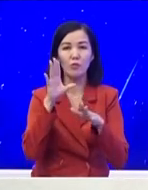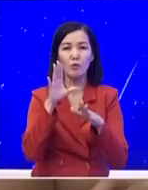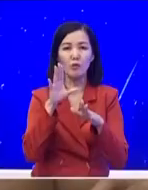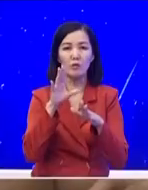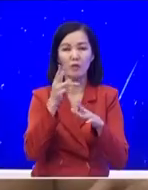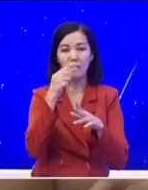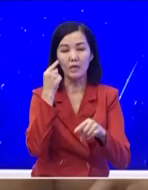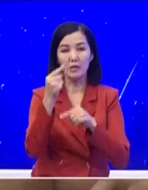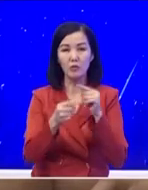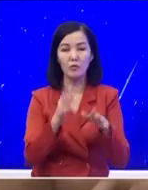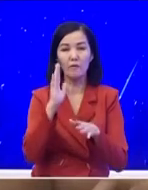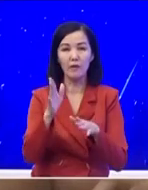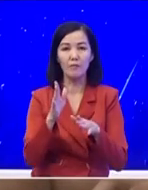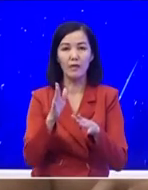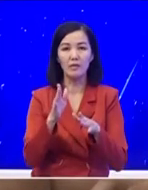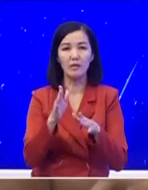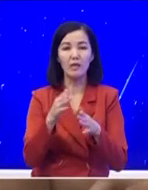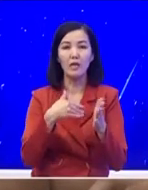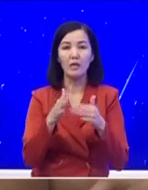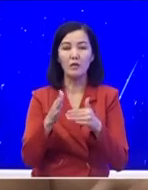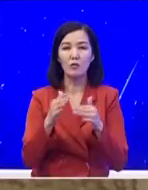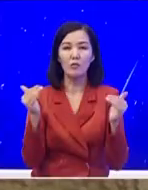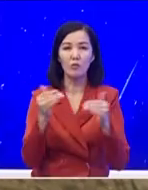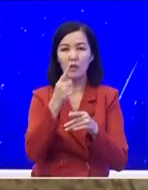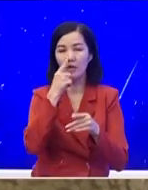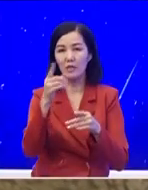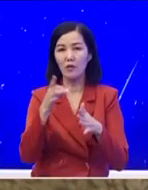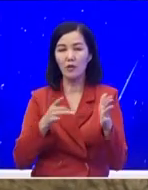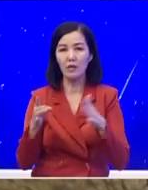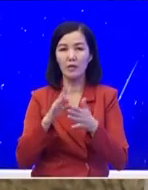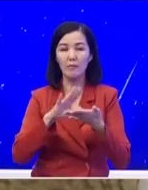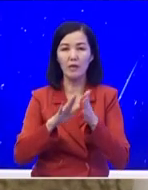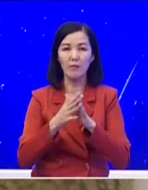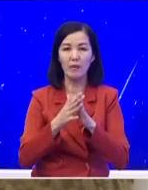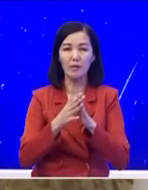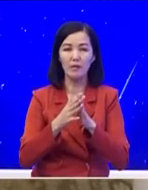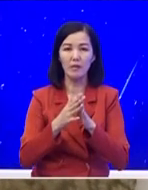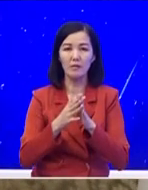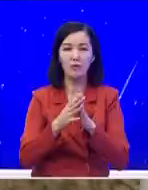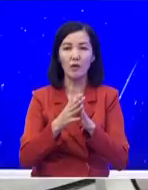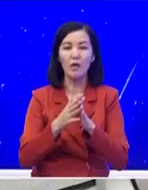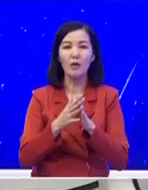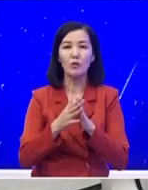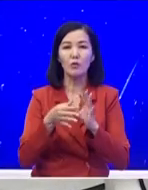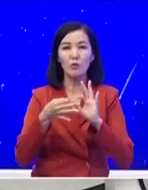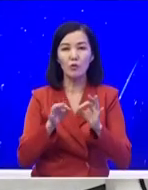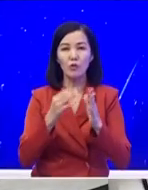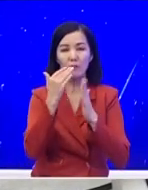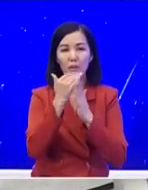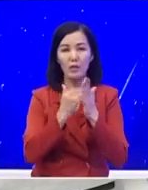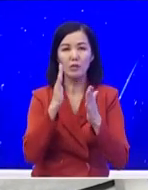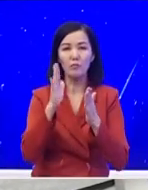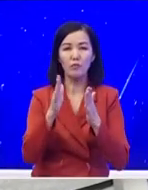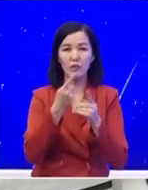обучение в традиционном формате. Исключение могут получить колледжи в отдаленных районах с благоприятной эпидемиологической обстановкой. Точный перечень